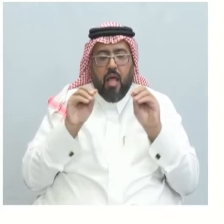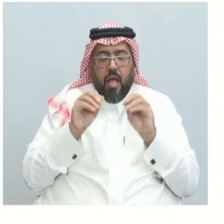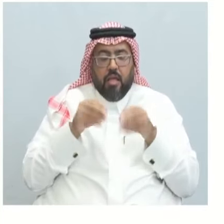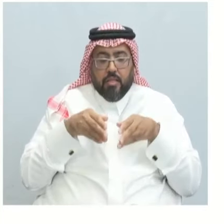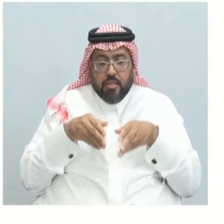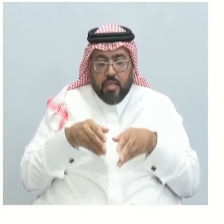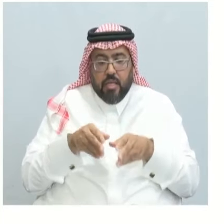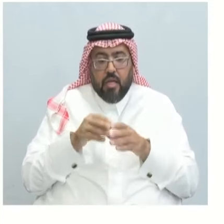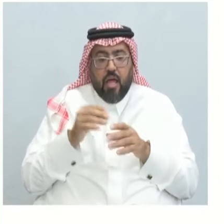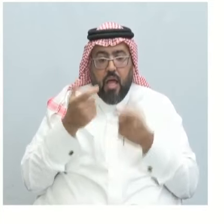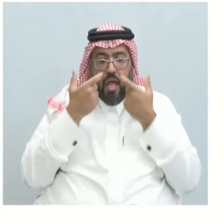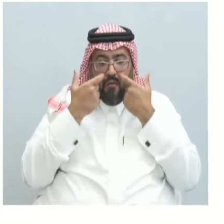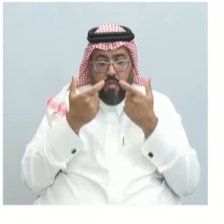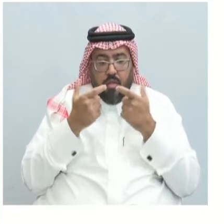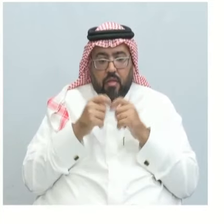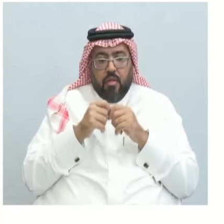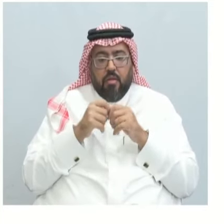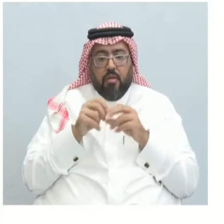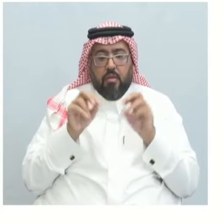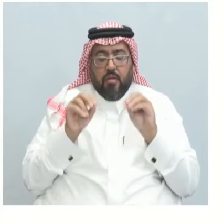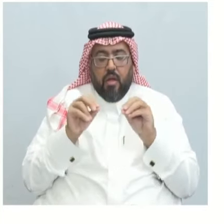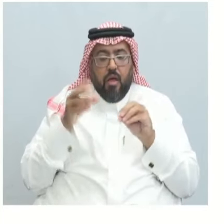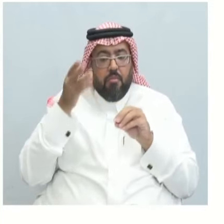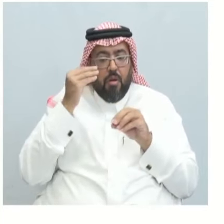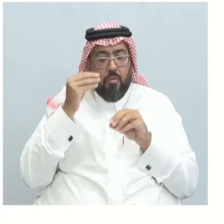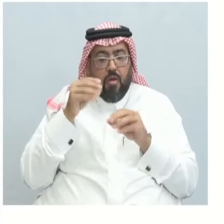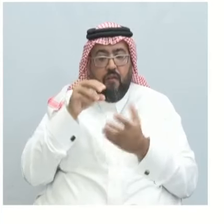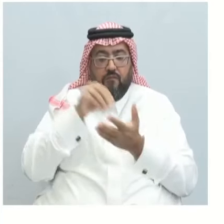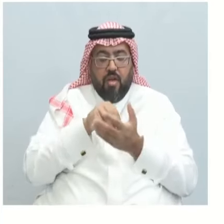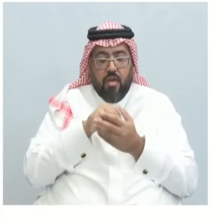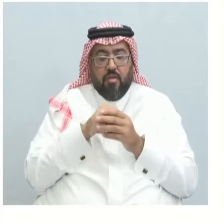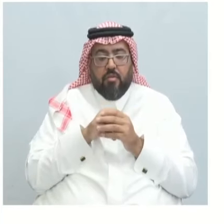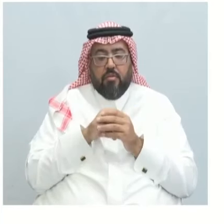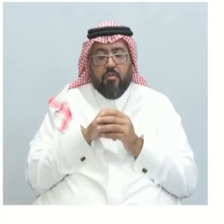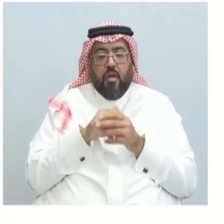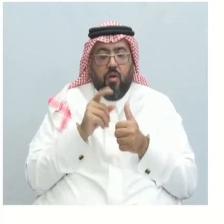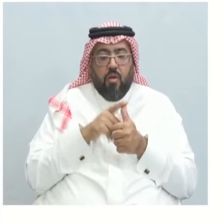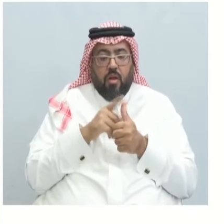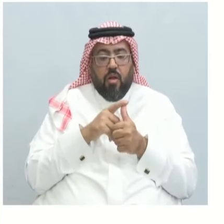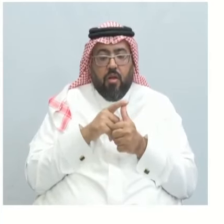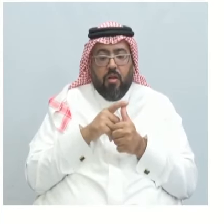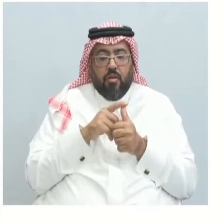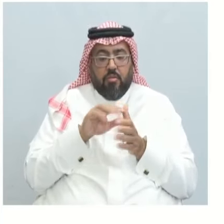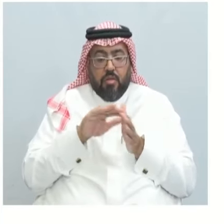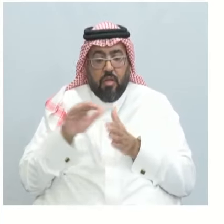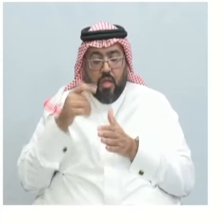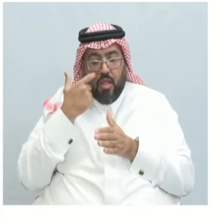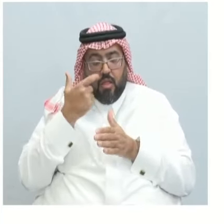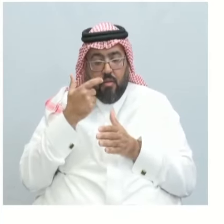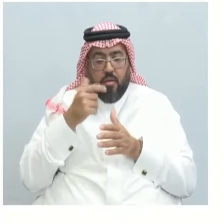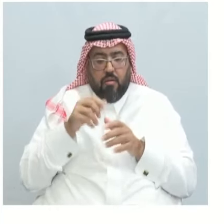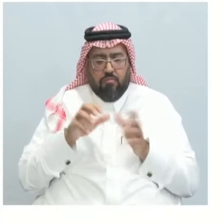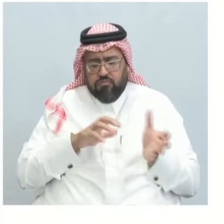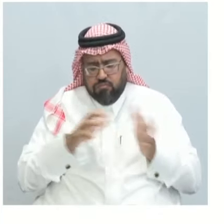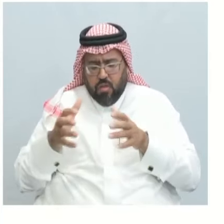ستساعدك على حمايته وحمايه البيانات الموجوده عليه اولا تجنب الحركه